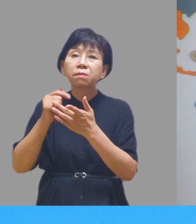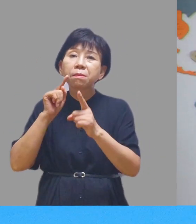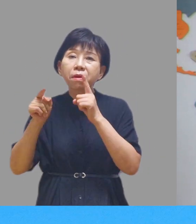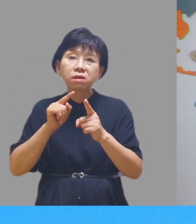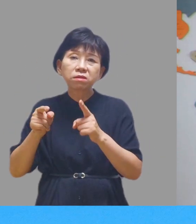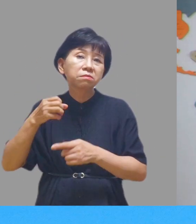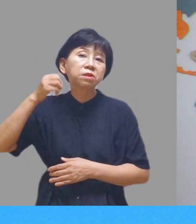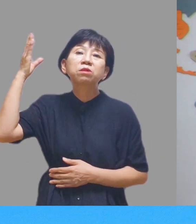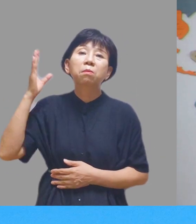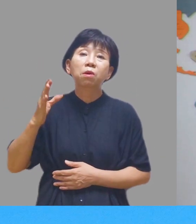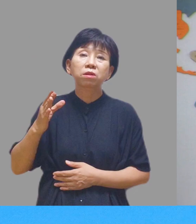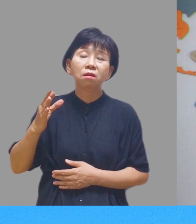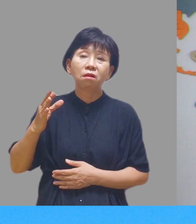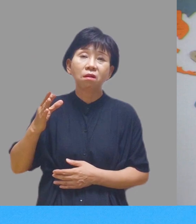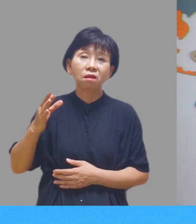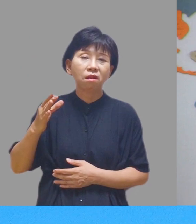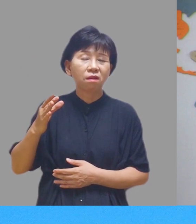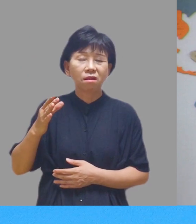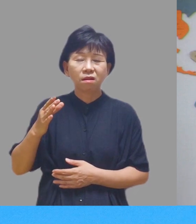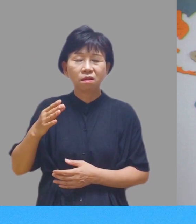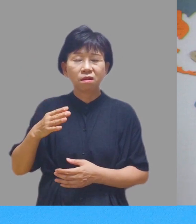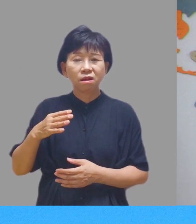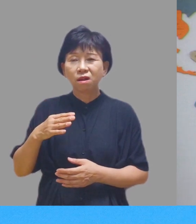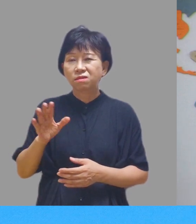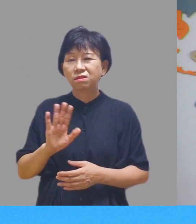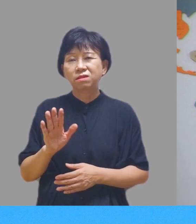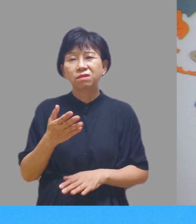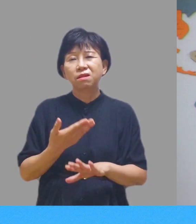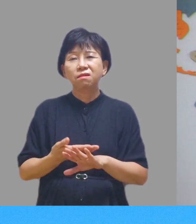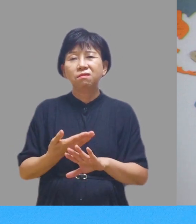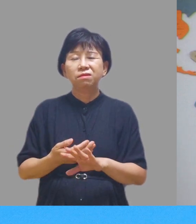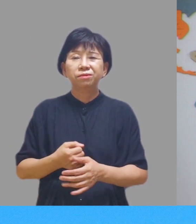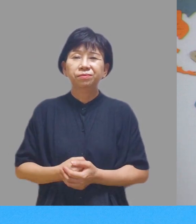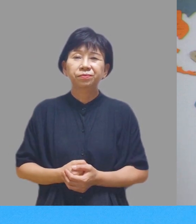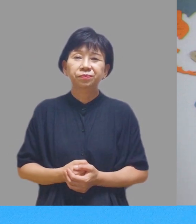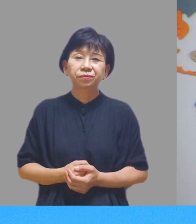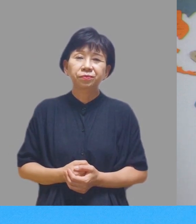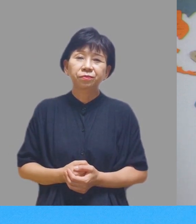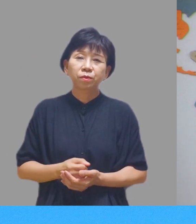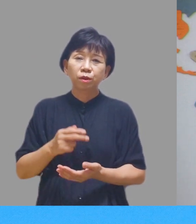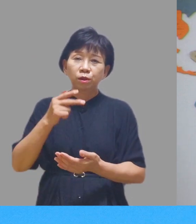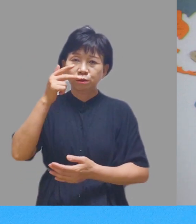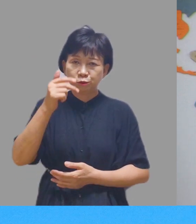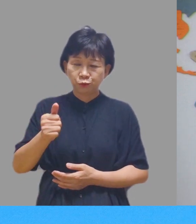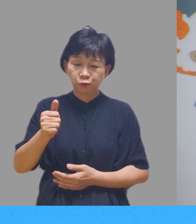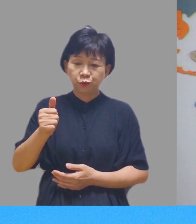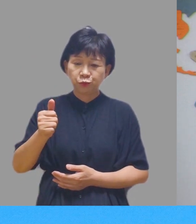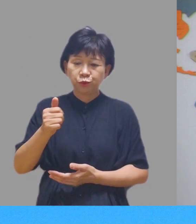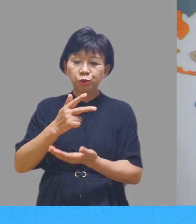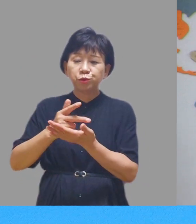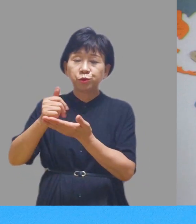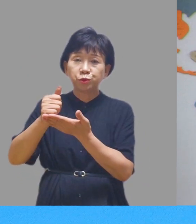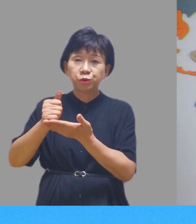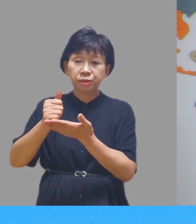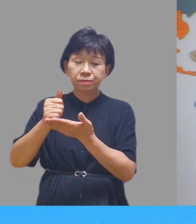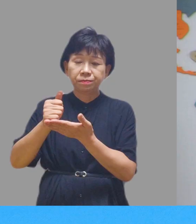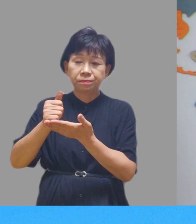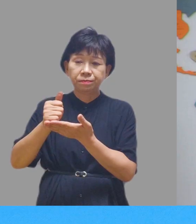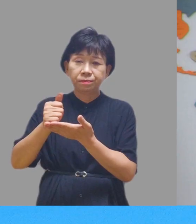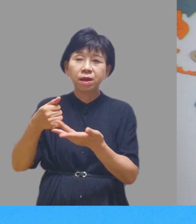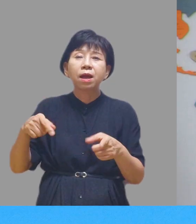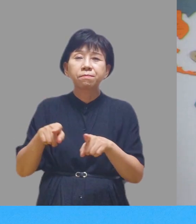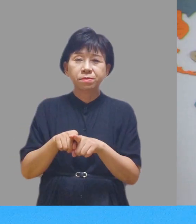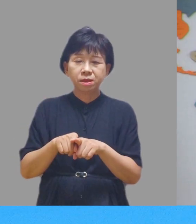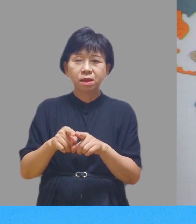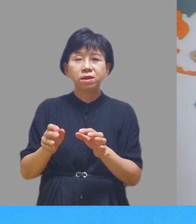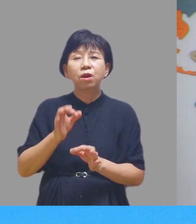한다. 이런 의미가 아닙니다. 주인의 자리를 차지하며 영원히